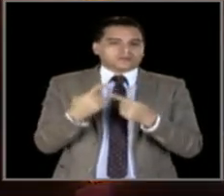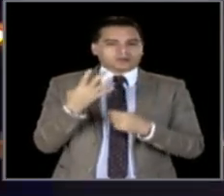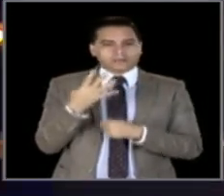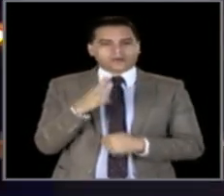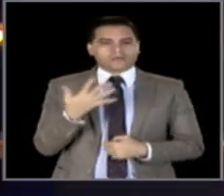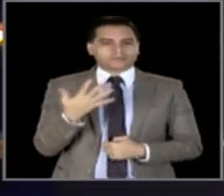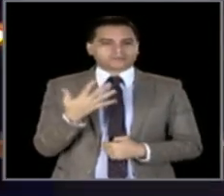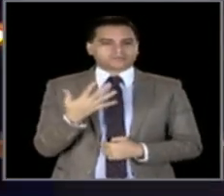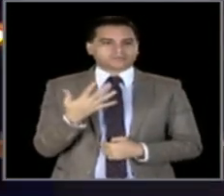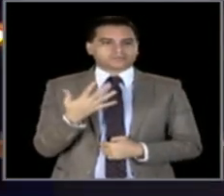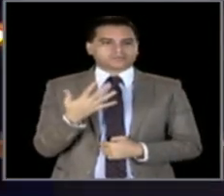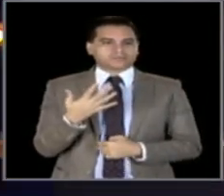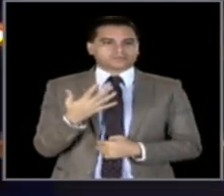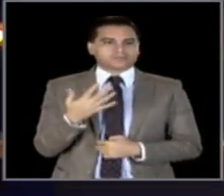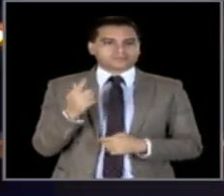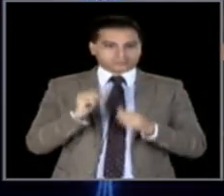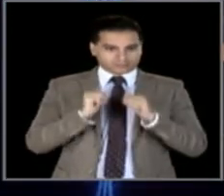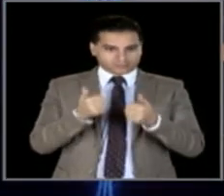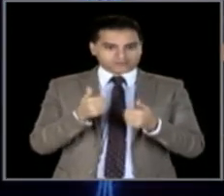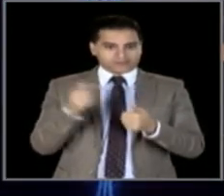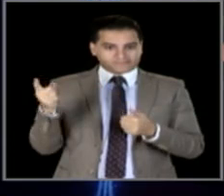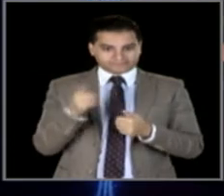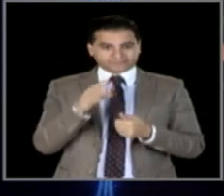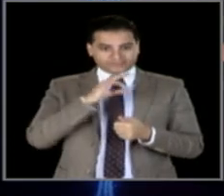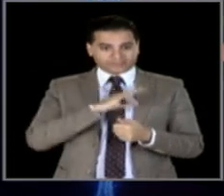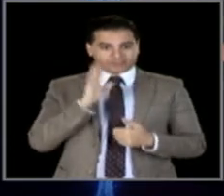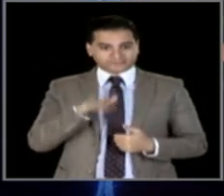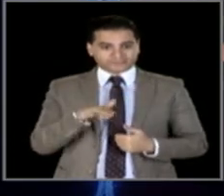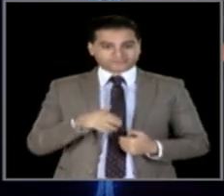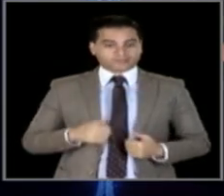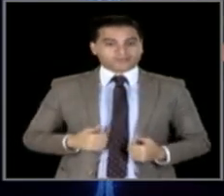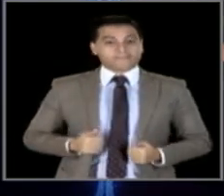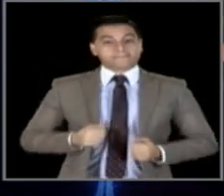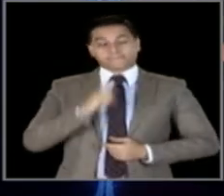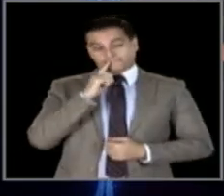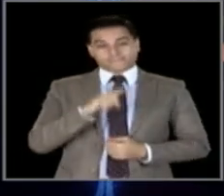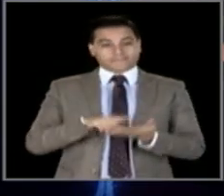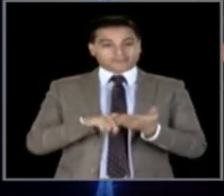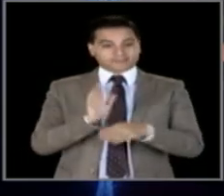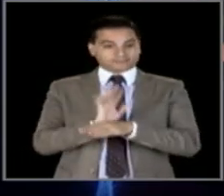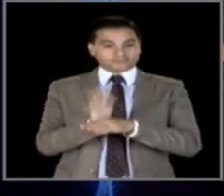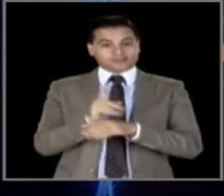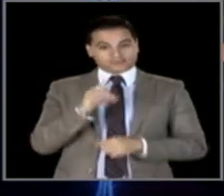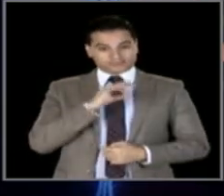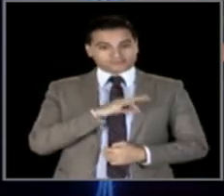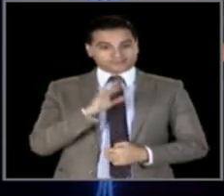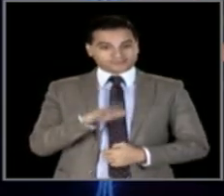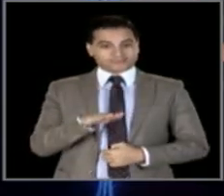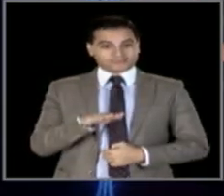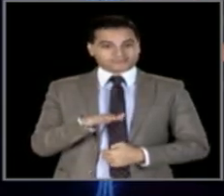خمسة. حضرتوا المحاضرات دي؟ مفيدة بالنسبة لكم من غير ما نجامل دينا؟ لا أنا مش بجاملها